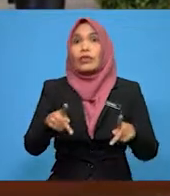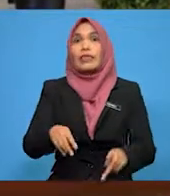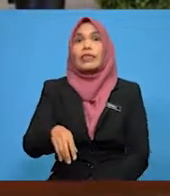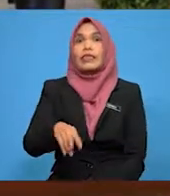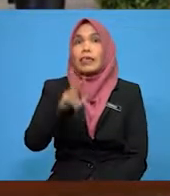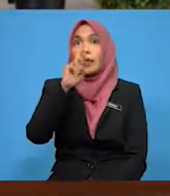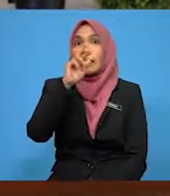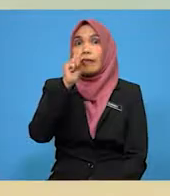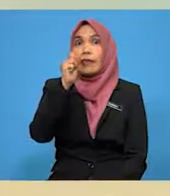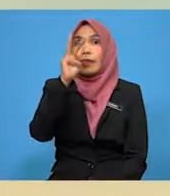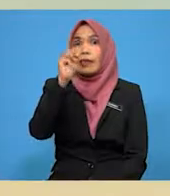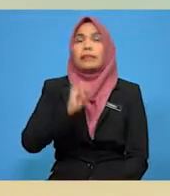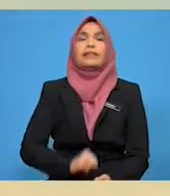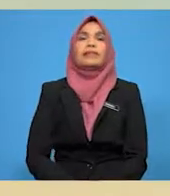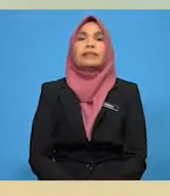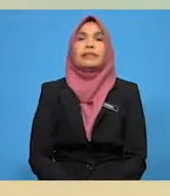pengeraman.